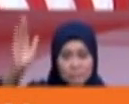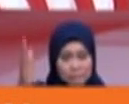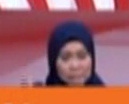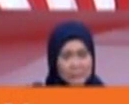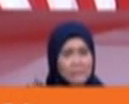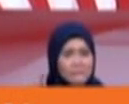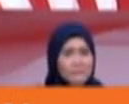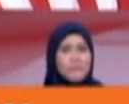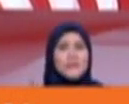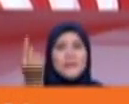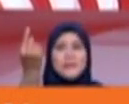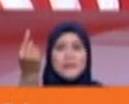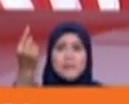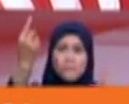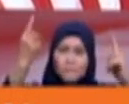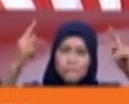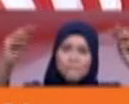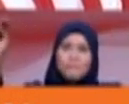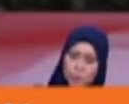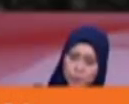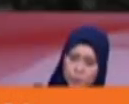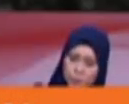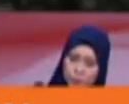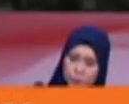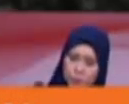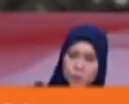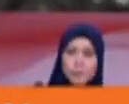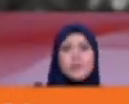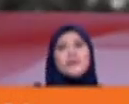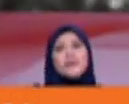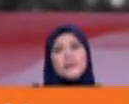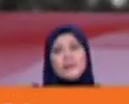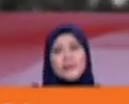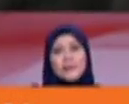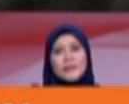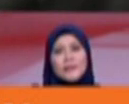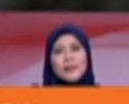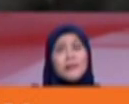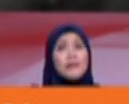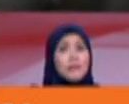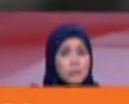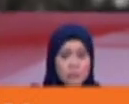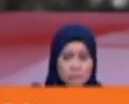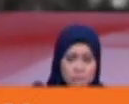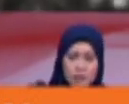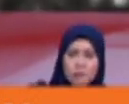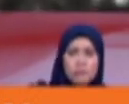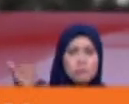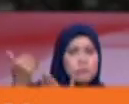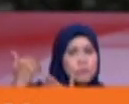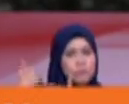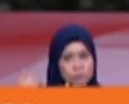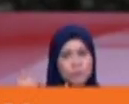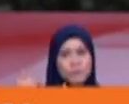yang merdeka, bebas dan berdaulat selepas dijajah selama ratusan tahun. Inilah amanah besar yang mesti dipikul oleh